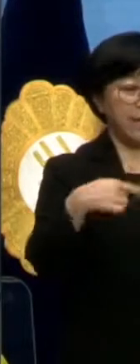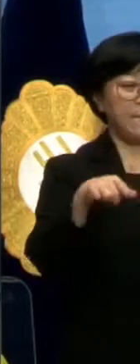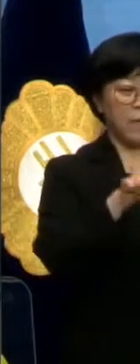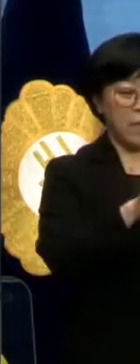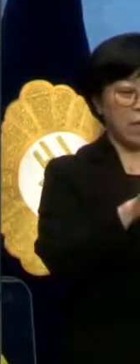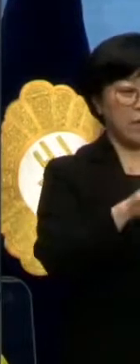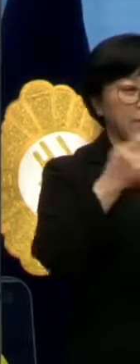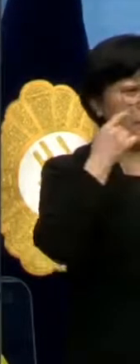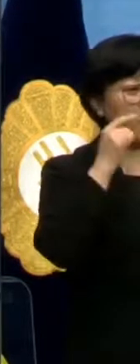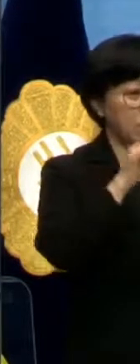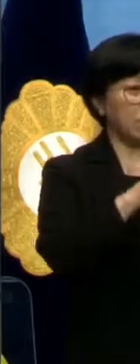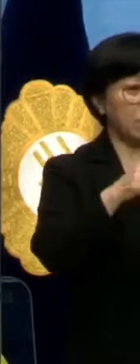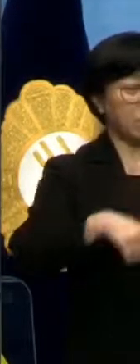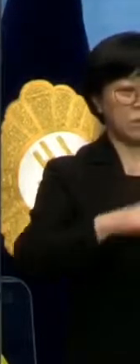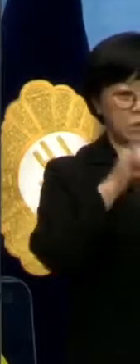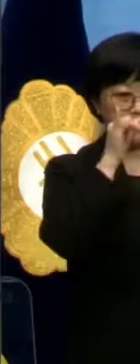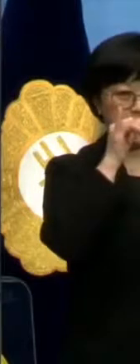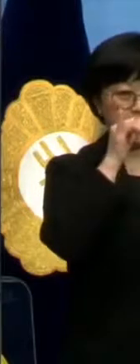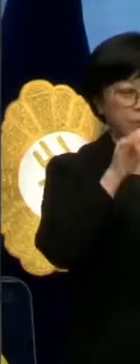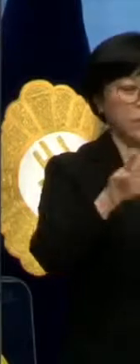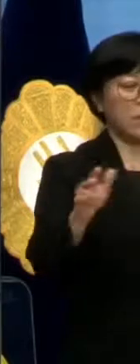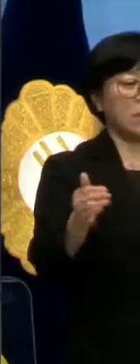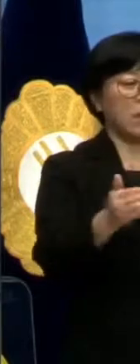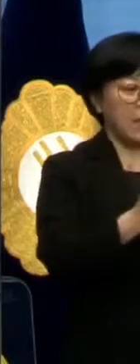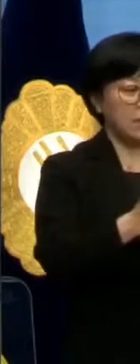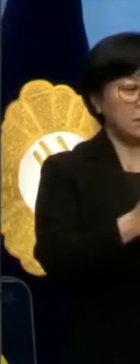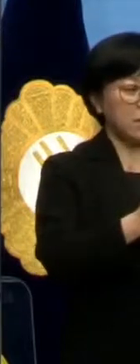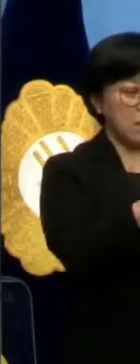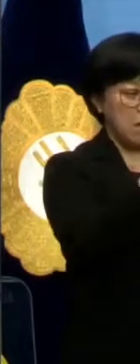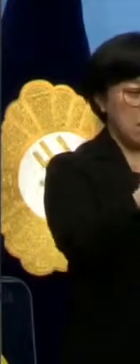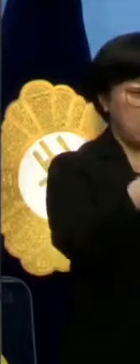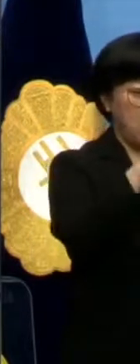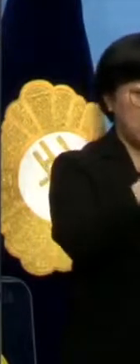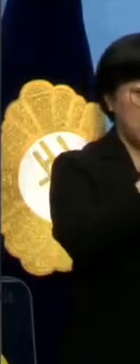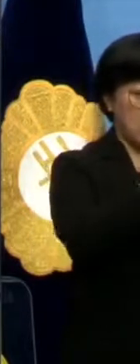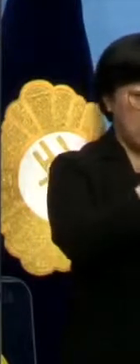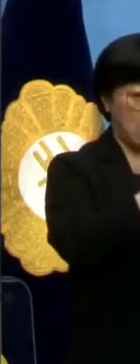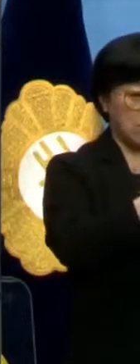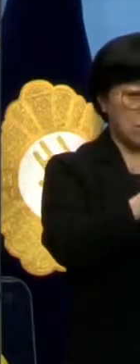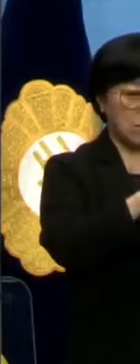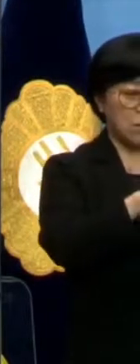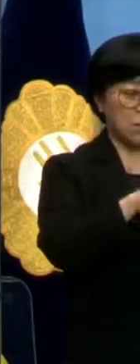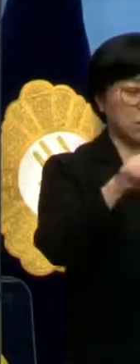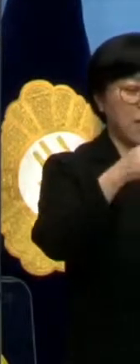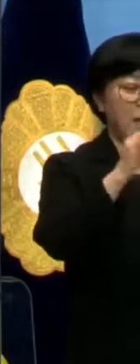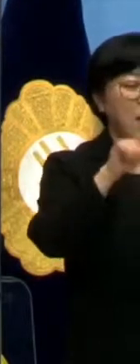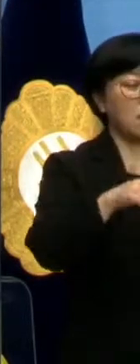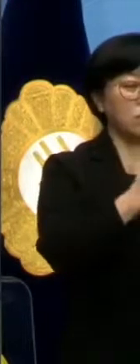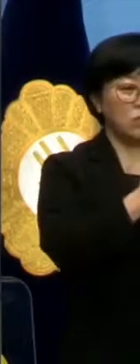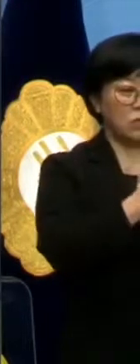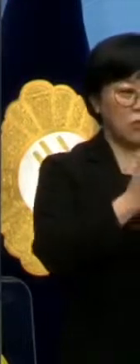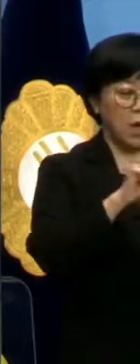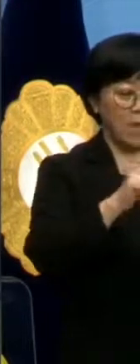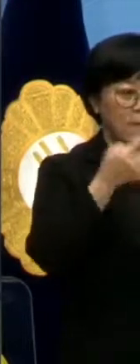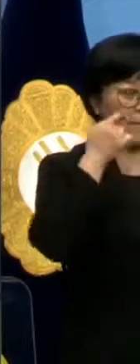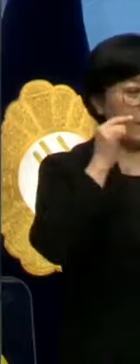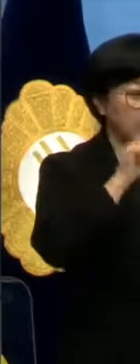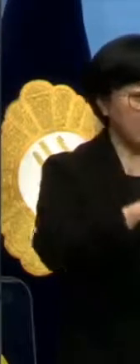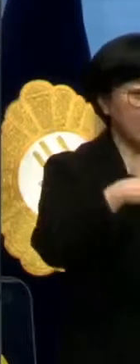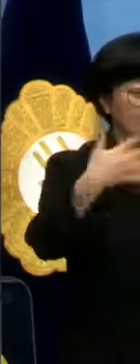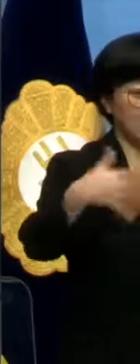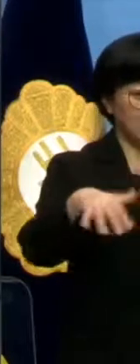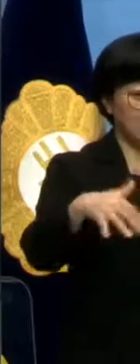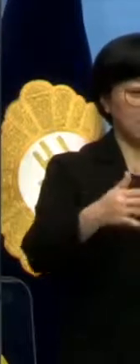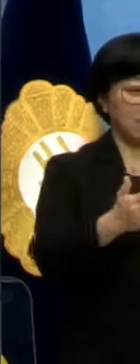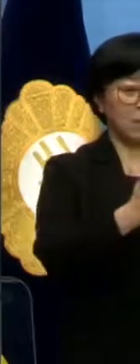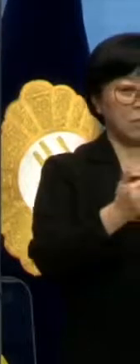검출 되어야 하는데 지금까지 이루기 부지에서 감마 핵종 이 검출된 적이 없어 누설이 따고 볼 수